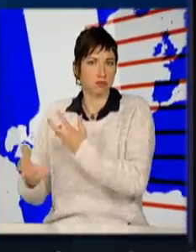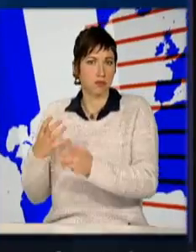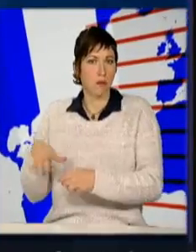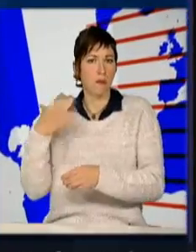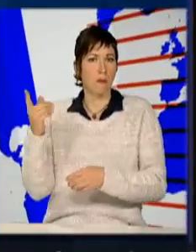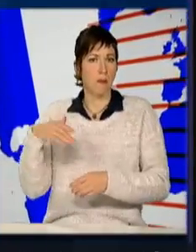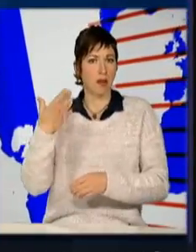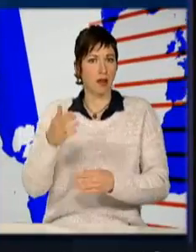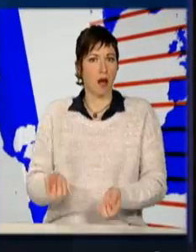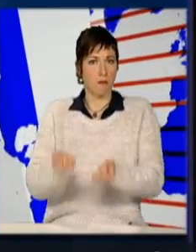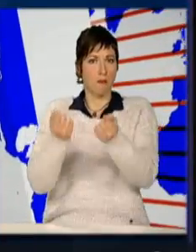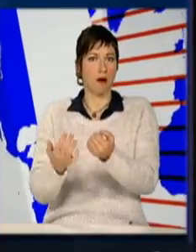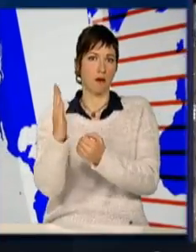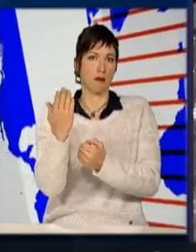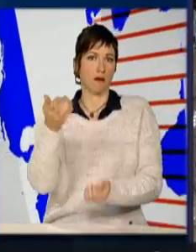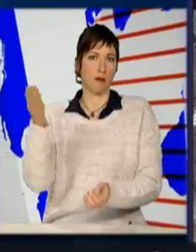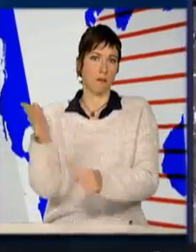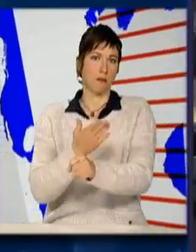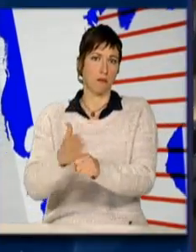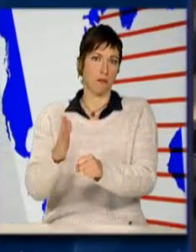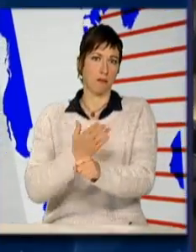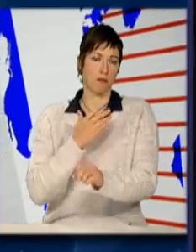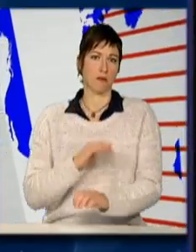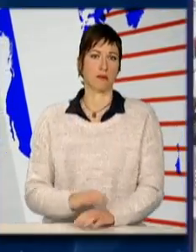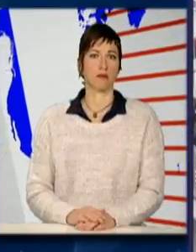απορριμμάτων και έσπασαν τζαμαρίες καταστημάτων.